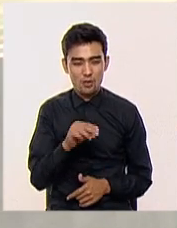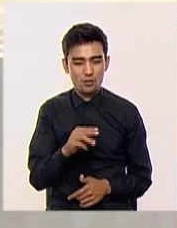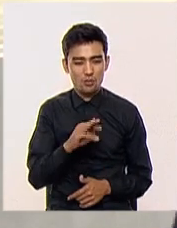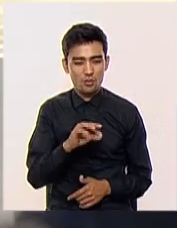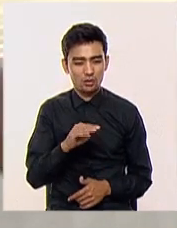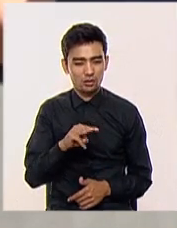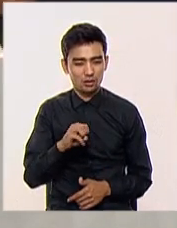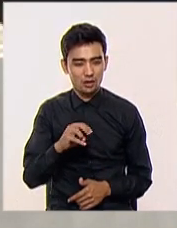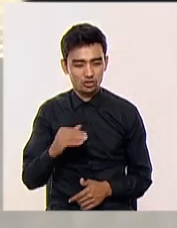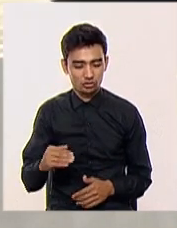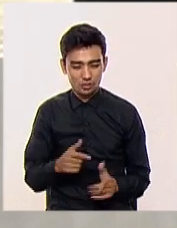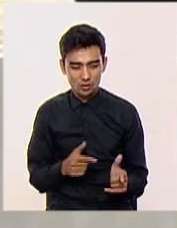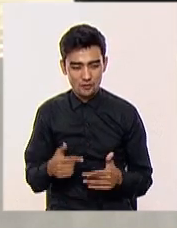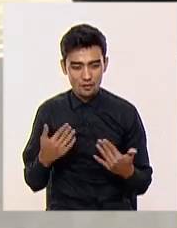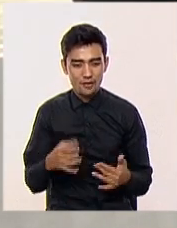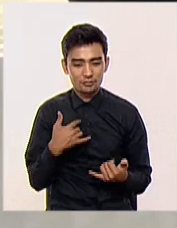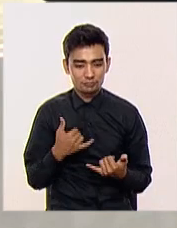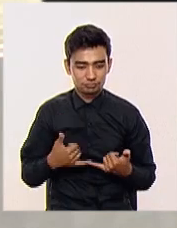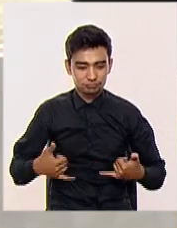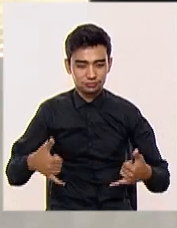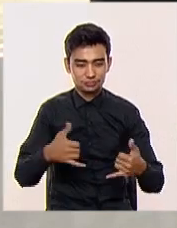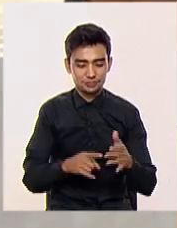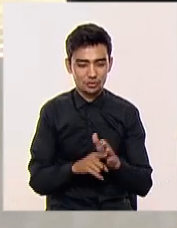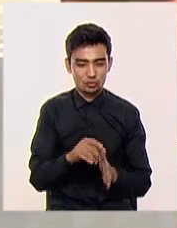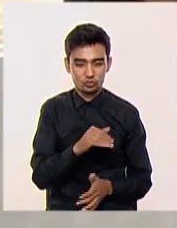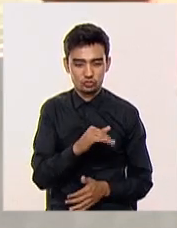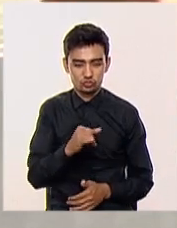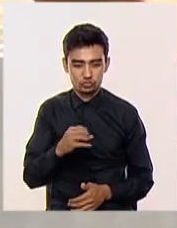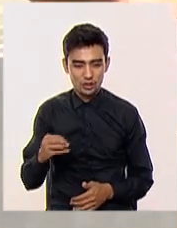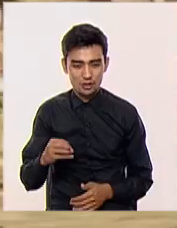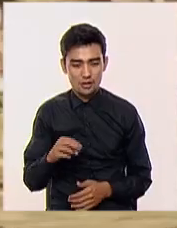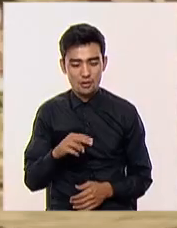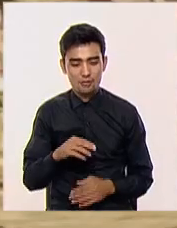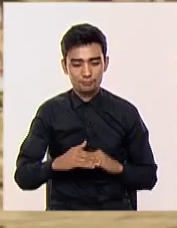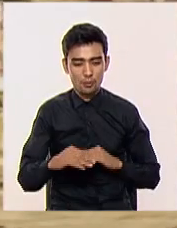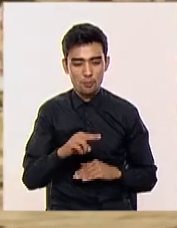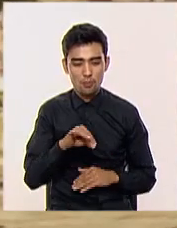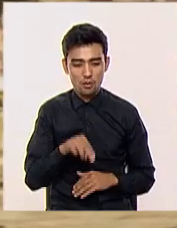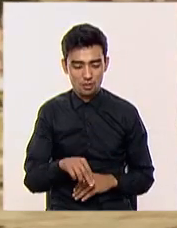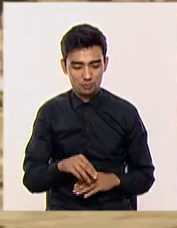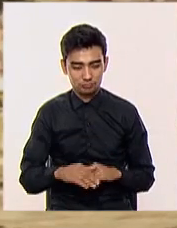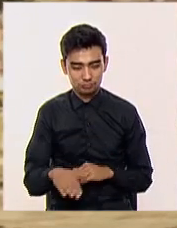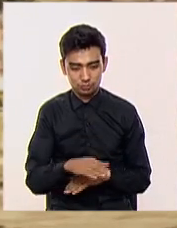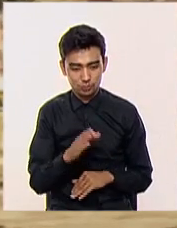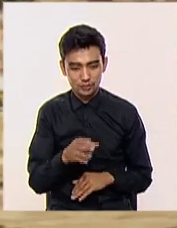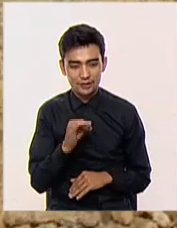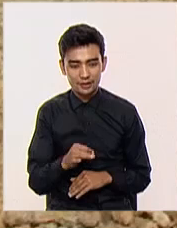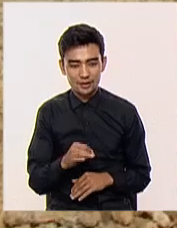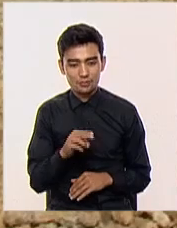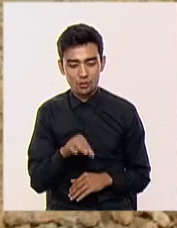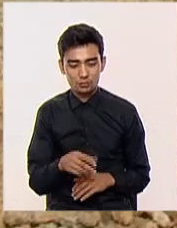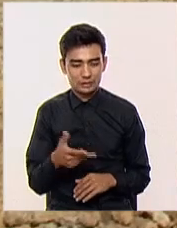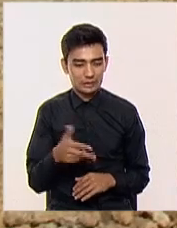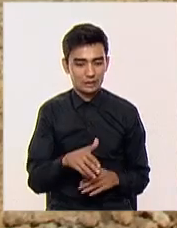Сейчас мы начинаем заливать уже под пол монолитный. Получается, стадия у нас под пол уже